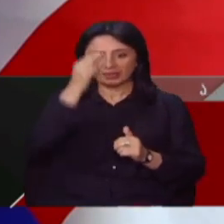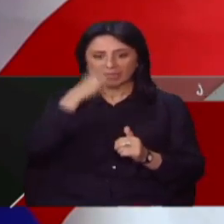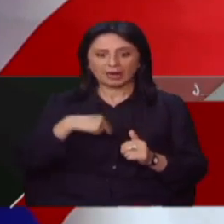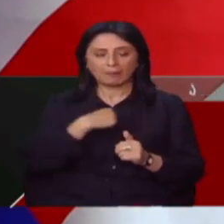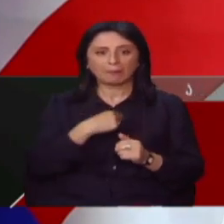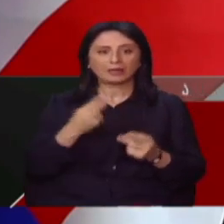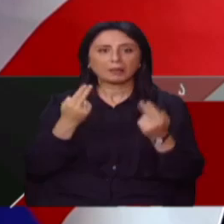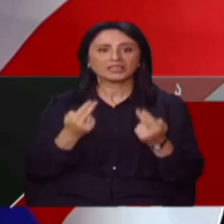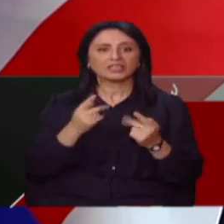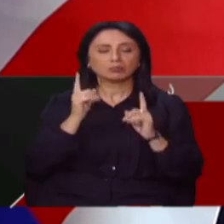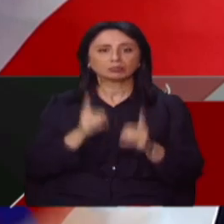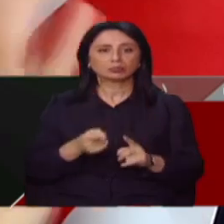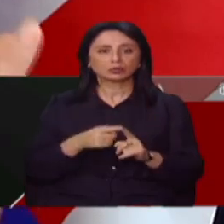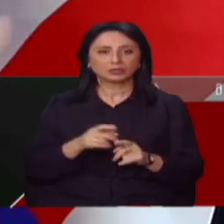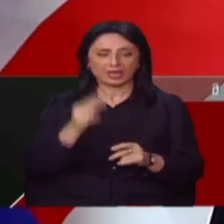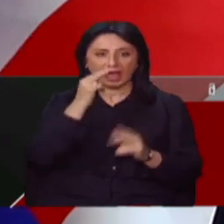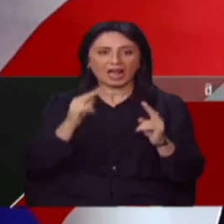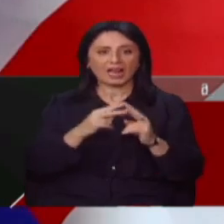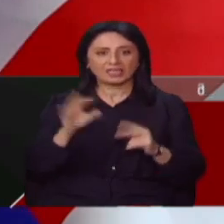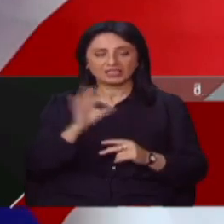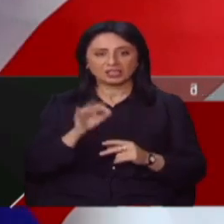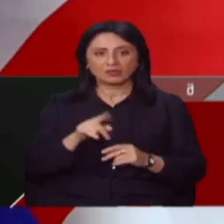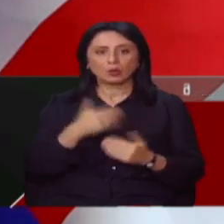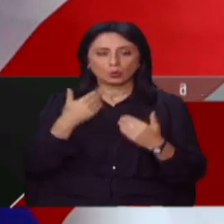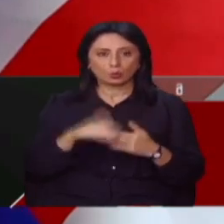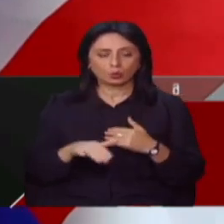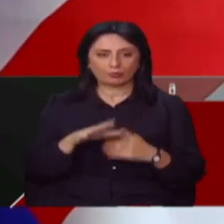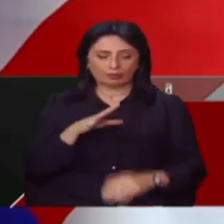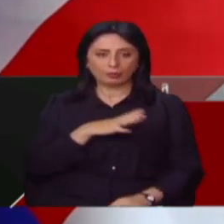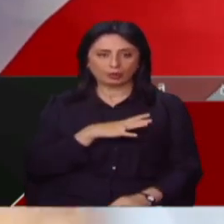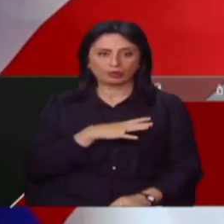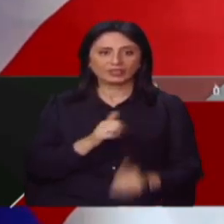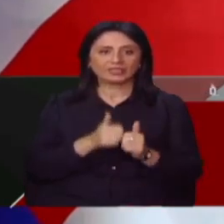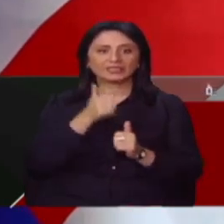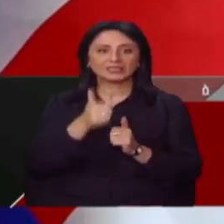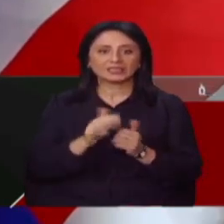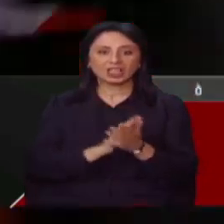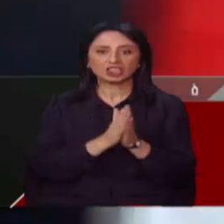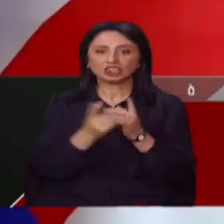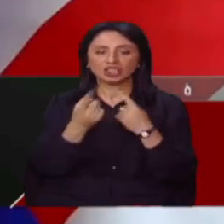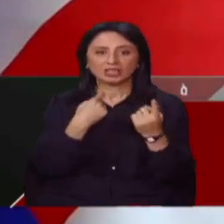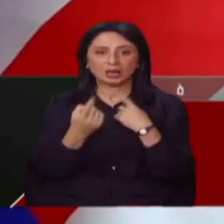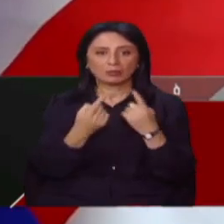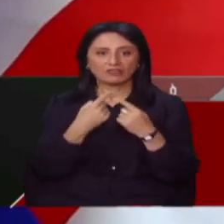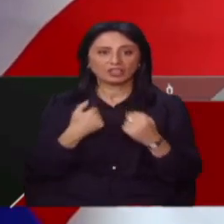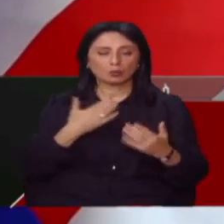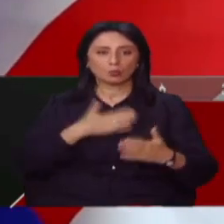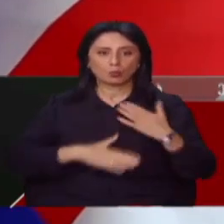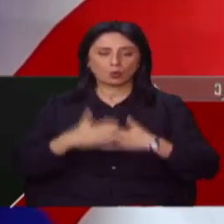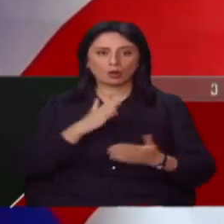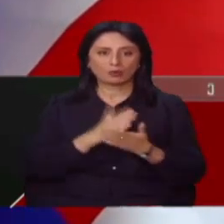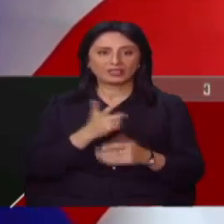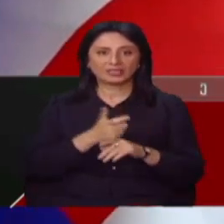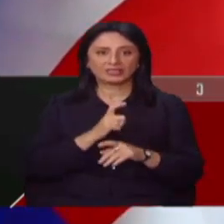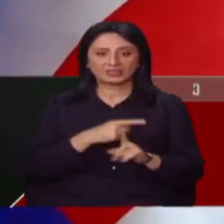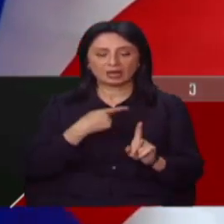მართლმადიდებელი ეკლესიისთვის. სწორედ ამასთან დაკავშირებით შედგა უკვე წინასწარი შეთანხმება. ჩვენ მოხარული ვართ, რომ